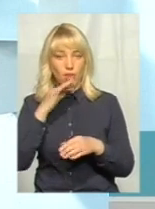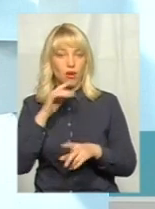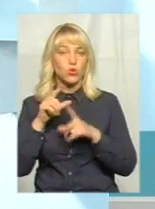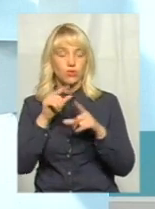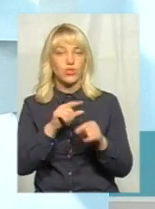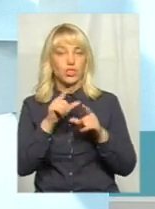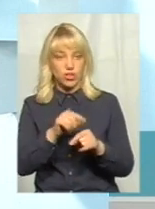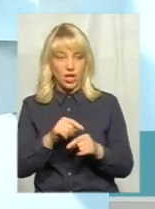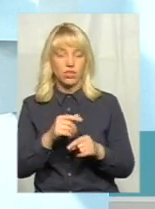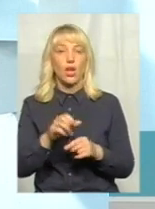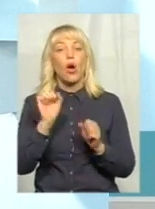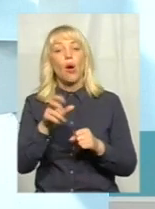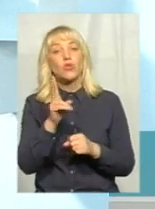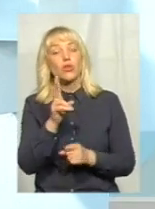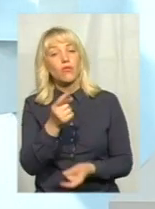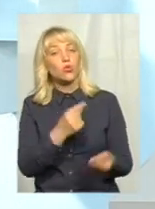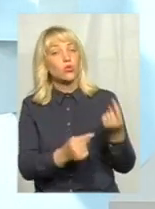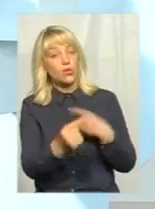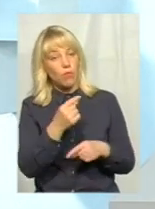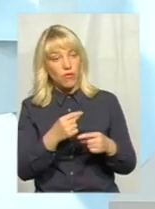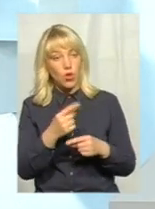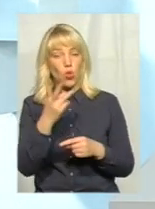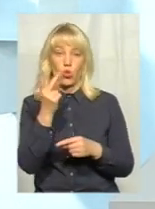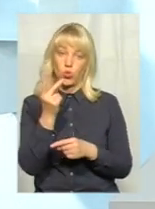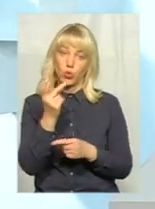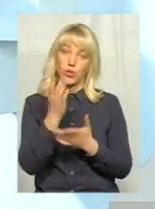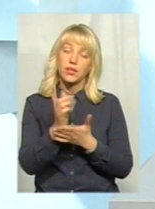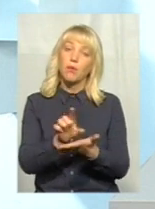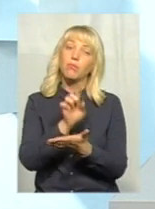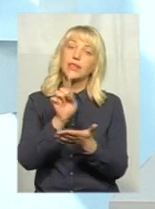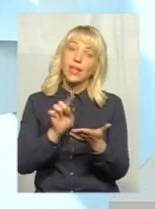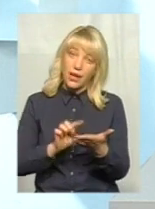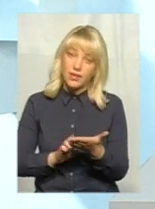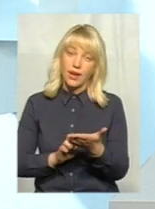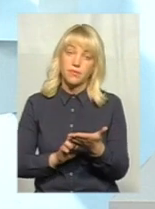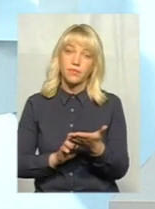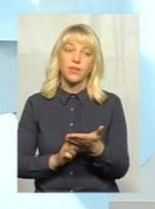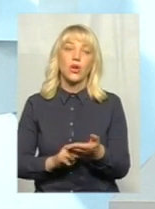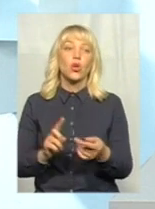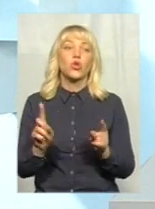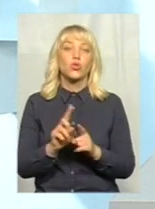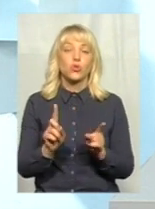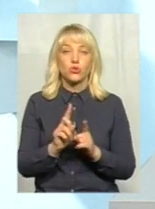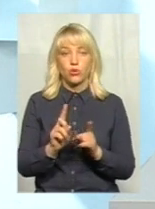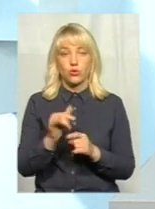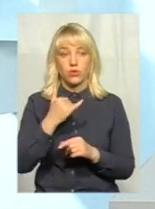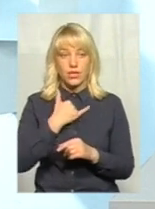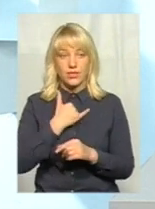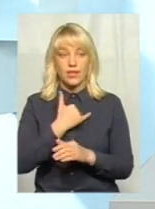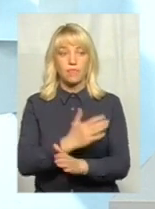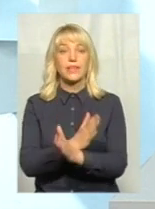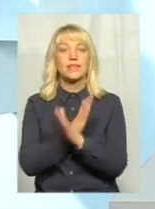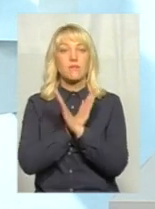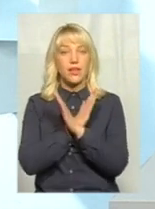говоримо, і дехто і повертається так само, але і друге є питання і того, що в нас смертність в два